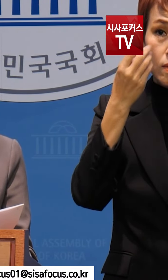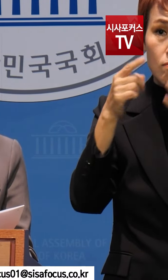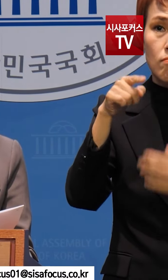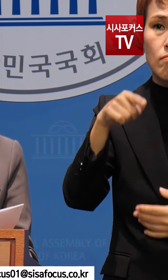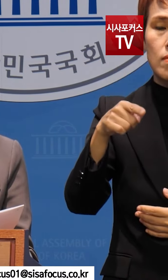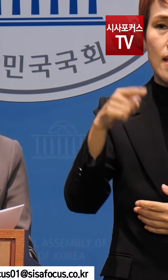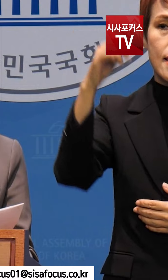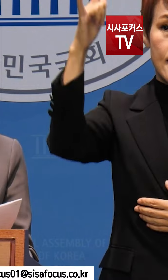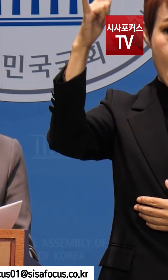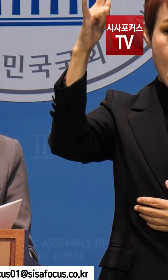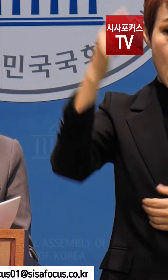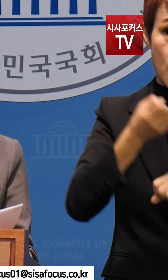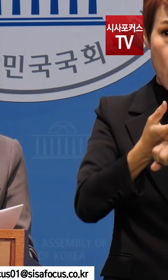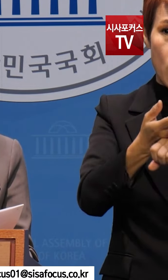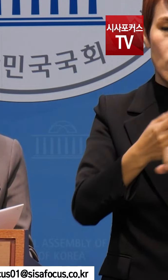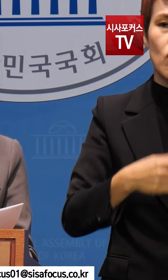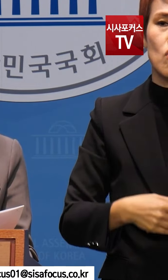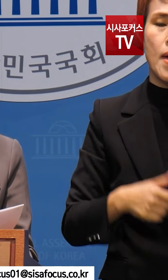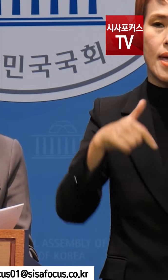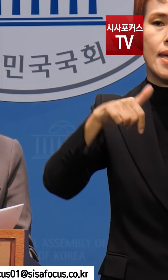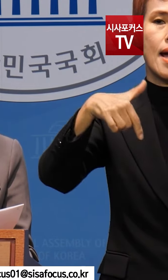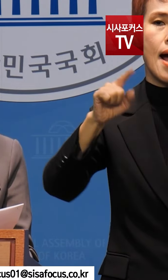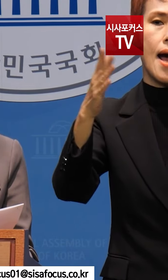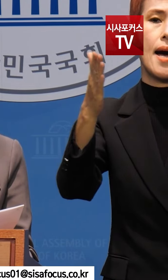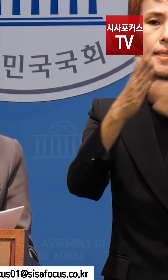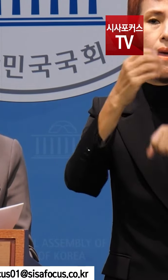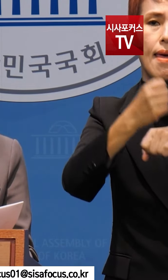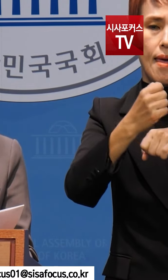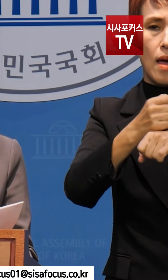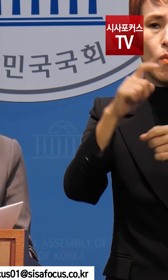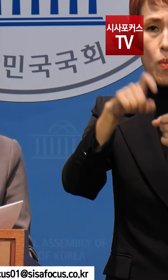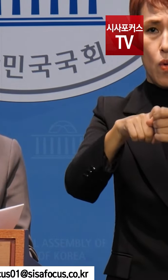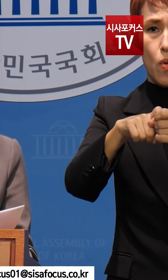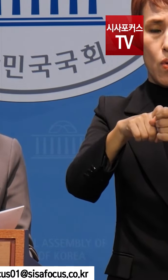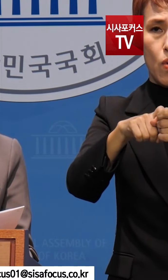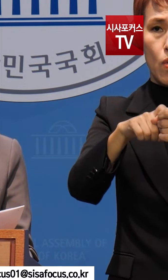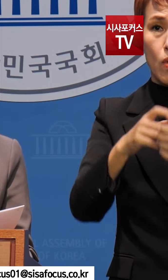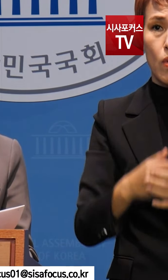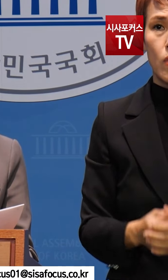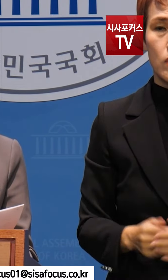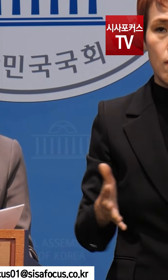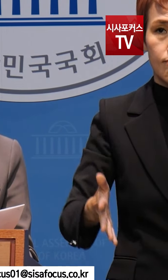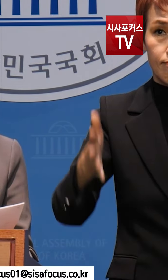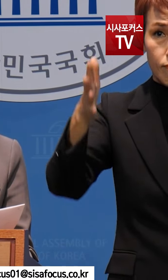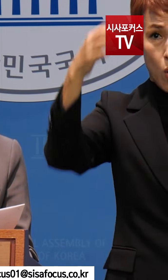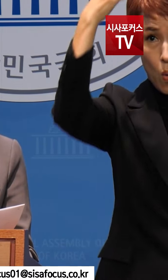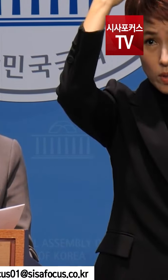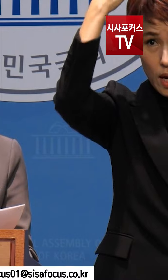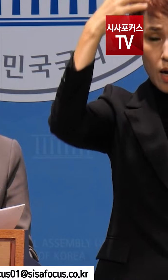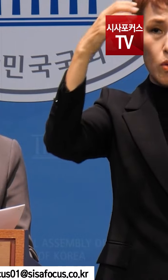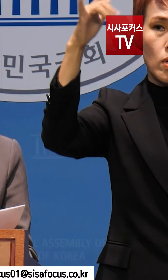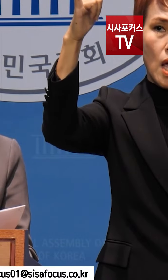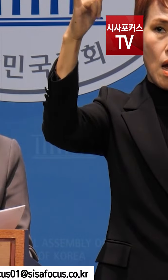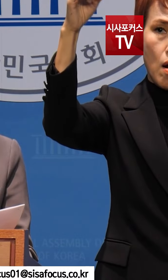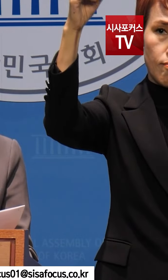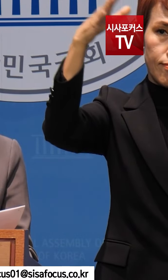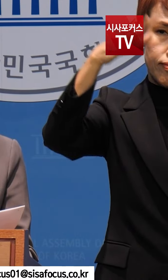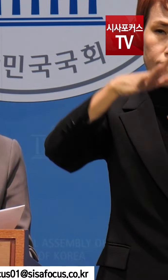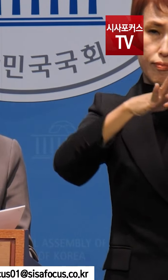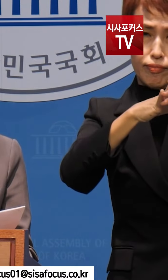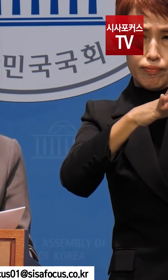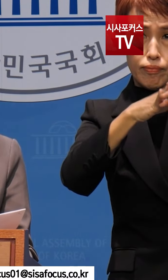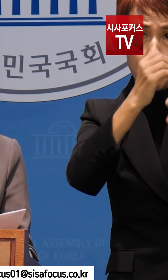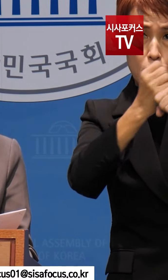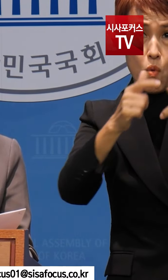확대하는 것을 목표로 신규 공공 및 상업 건물 옥상을 시작으로 태양광 설치를 대대적으로 확대하기 위한